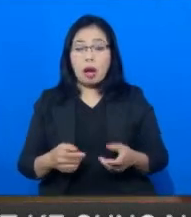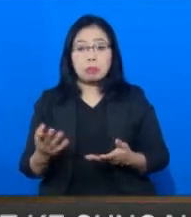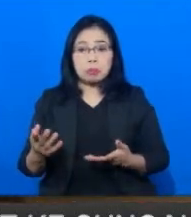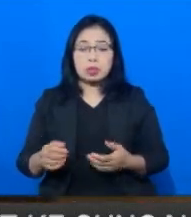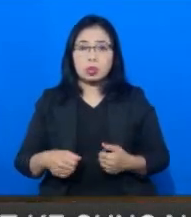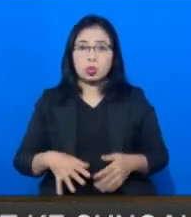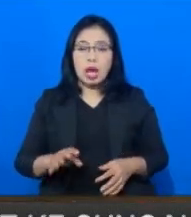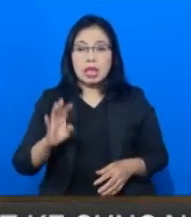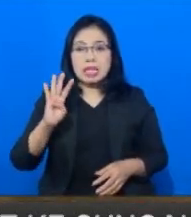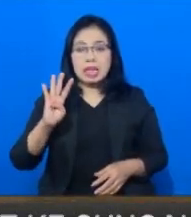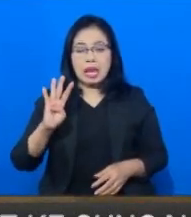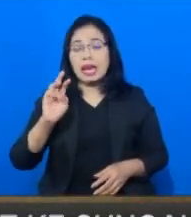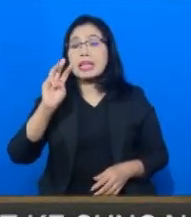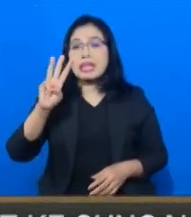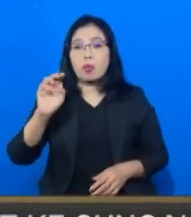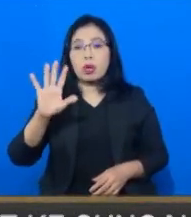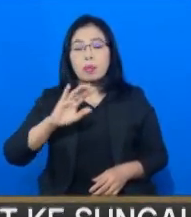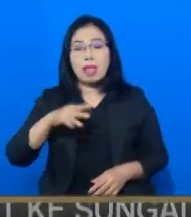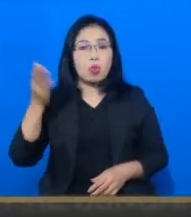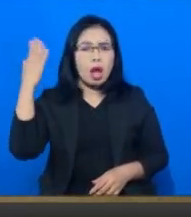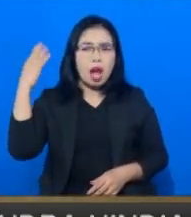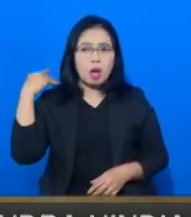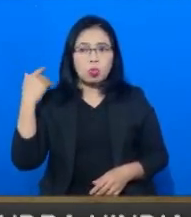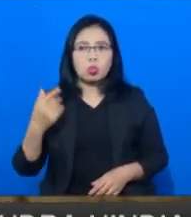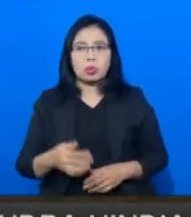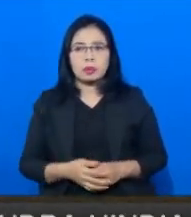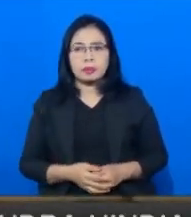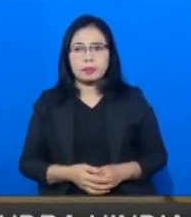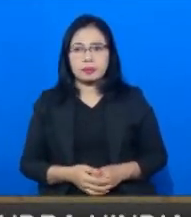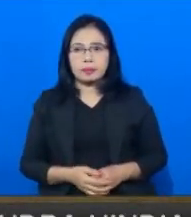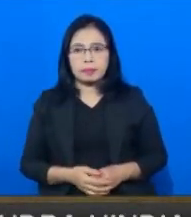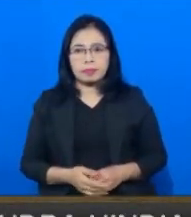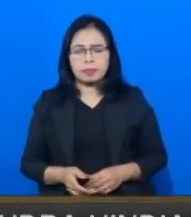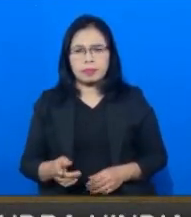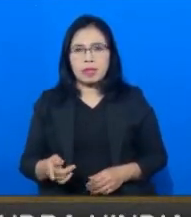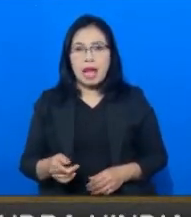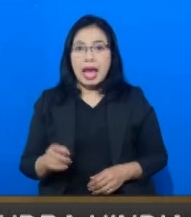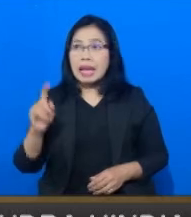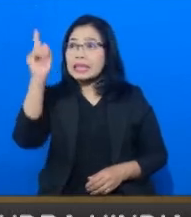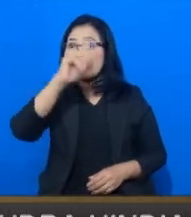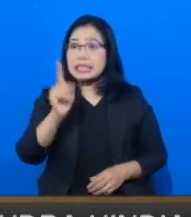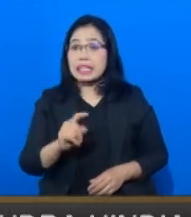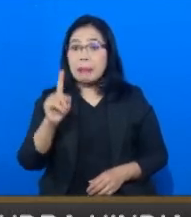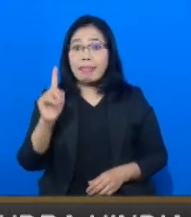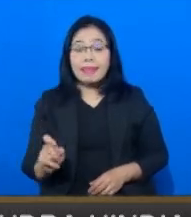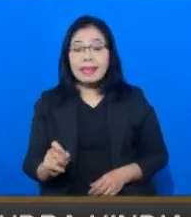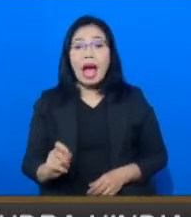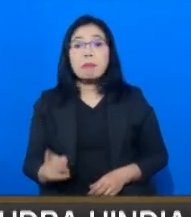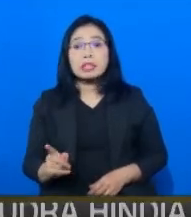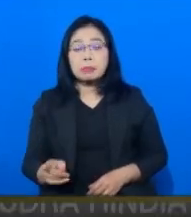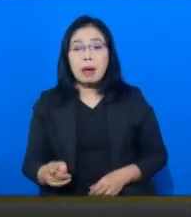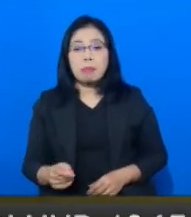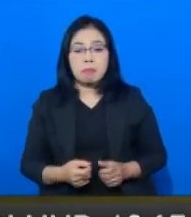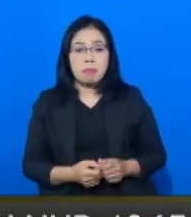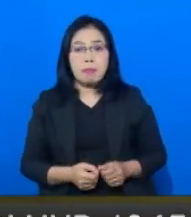diputus instalasi listriknya. Ini terjadi sejak Pak Juli menunggak pembayaran iuran bulanan. Pengelola sudah tidak